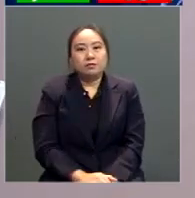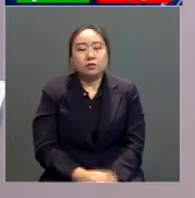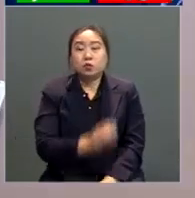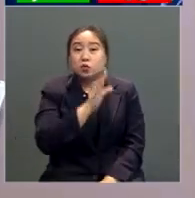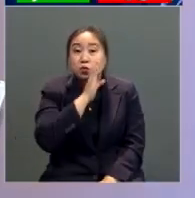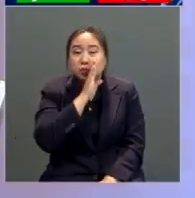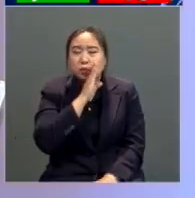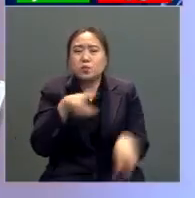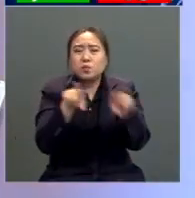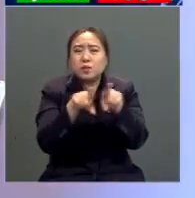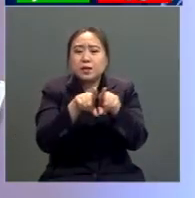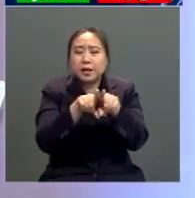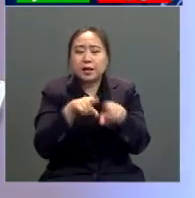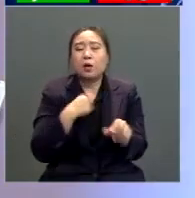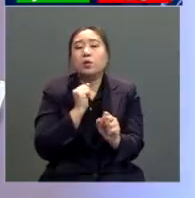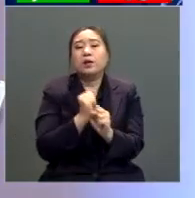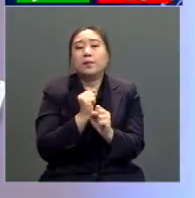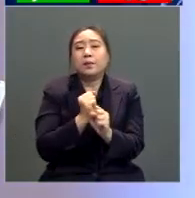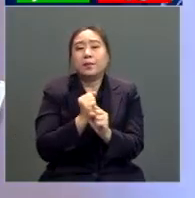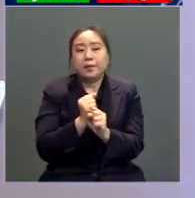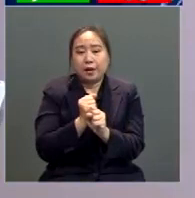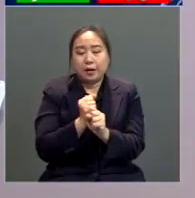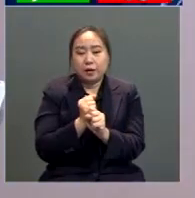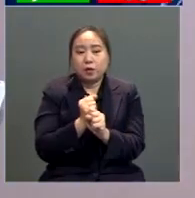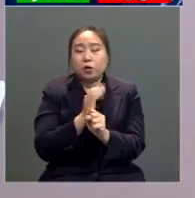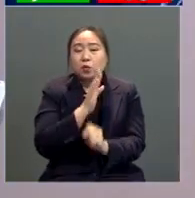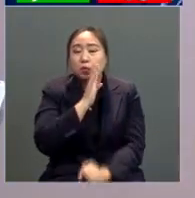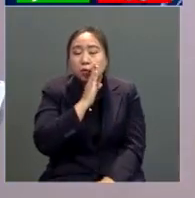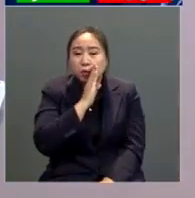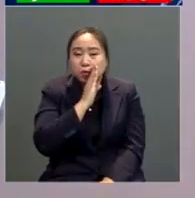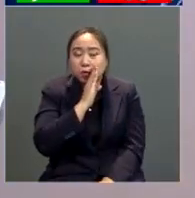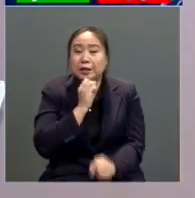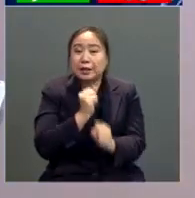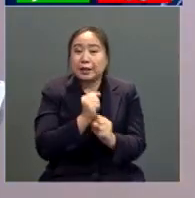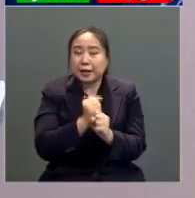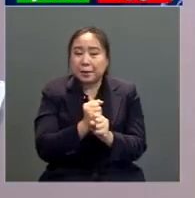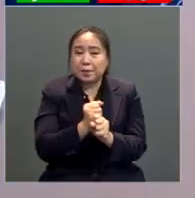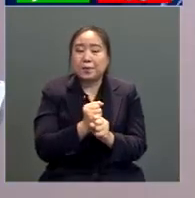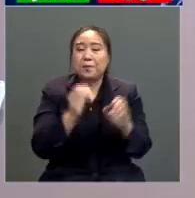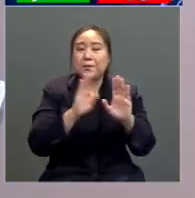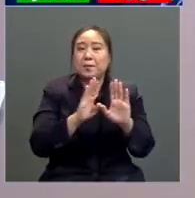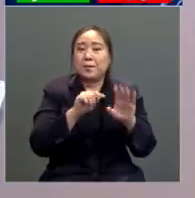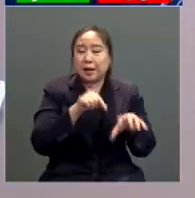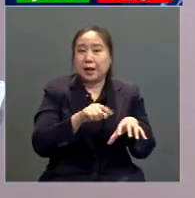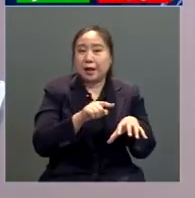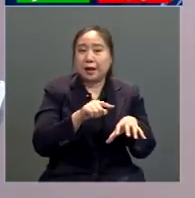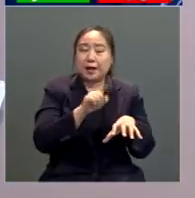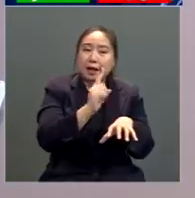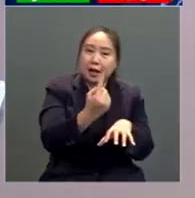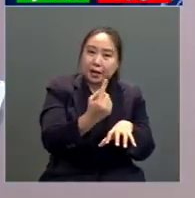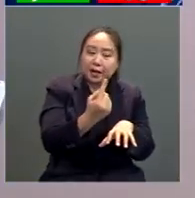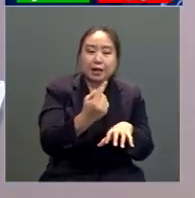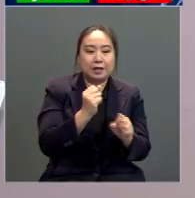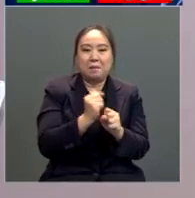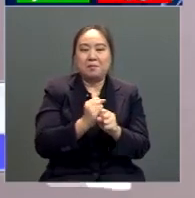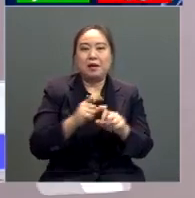กับเราทำงานไม่ใช่หัวหน้าเราต่างไปแล้วถ้ามันมีเหรียญหน้าเดียวมันก็ใช้ไม่ได้เราอาจจะอยู่หน้าบ้างหลังบ้างของ